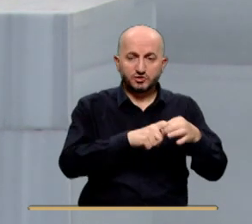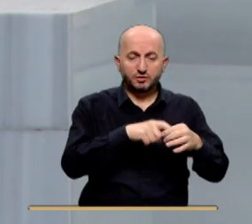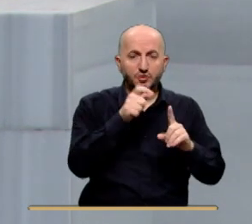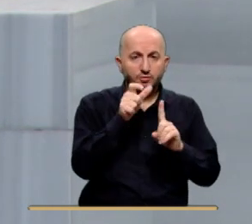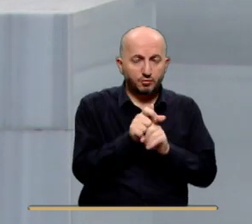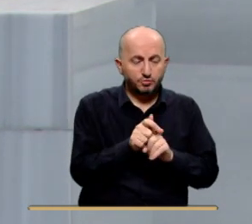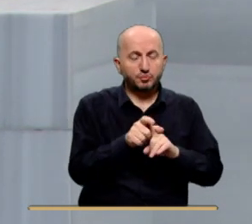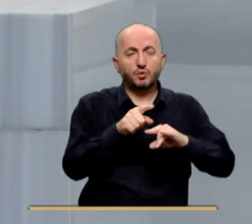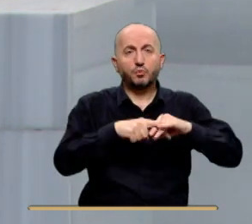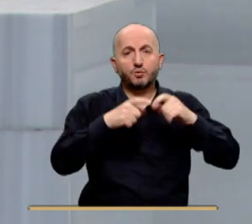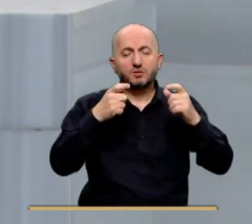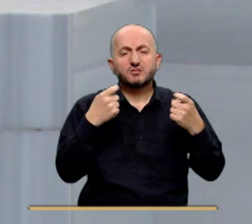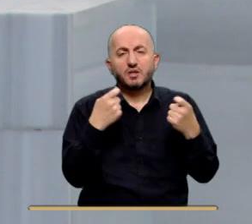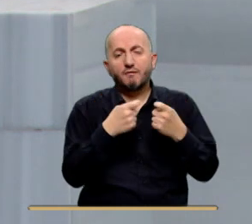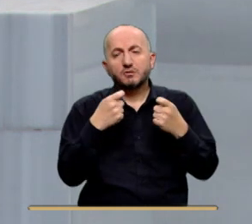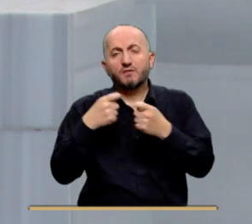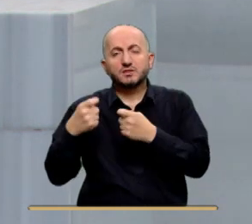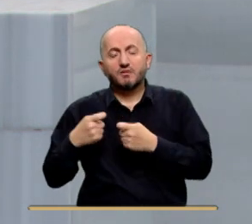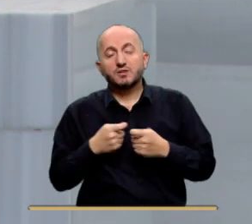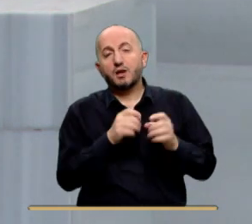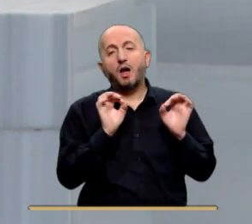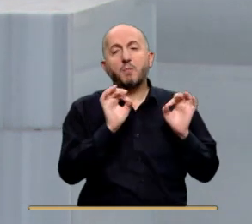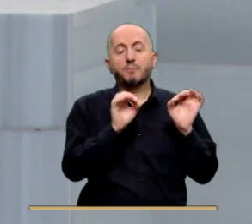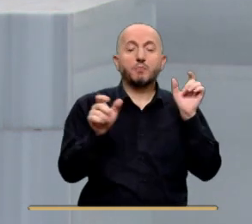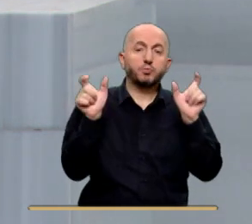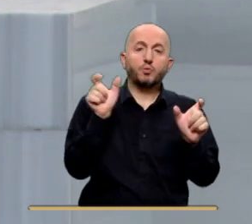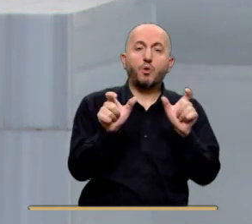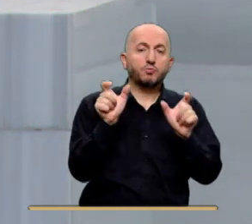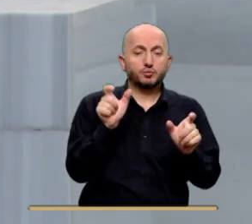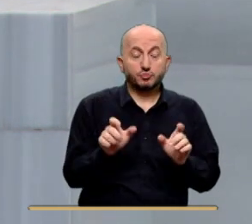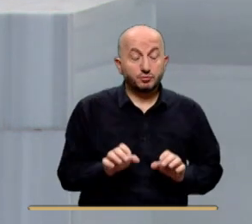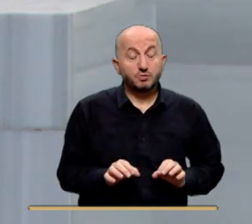korumuştur, Uhud'da korumuştur. Ha, sıkıntılar olmadı mı? Anlatacağım onları da.